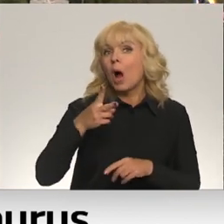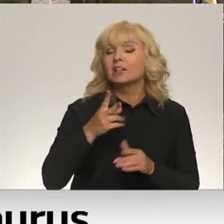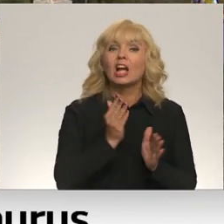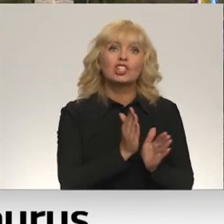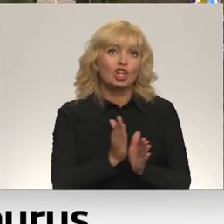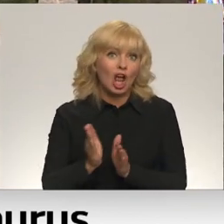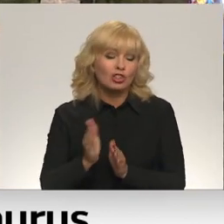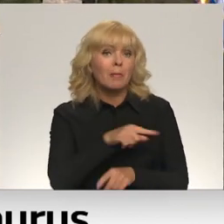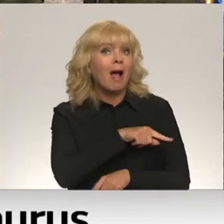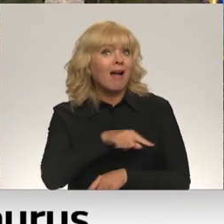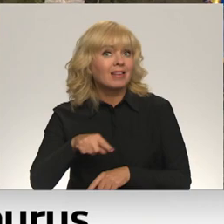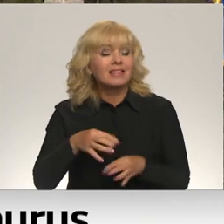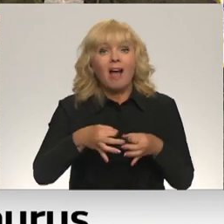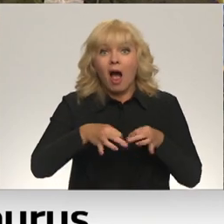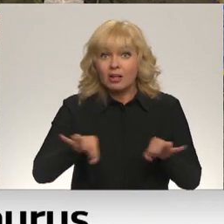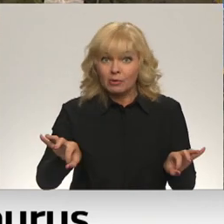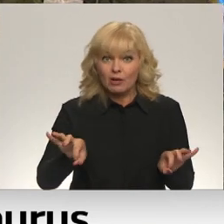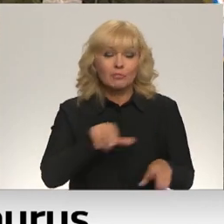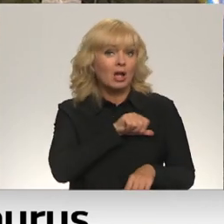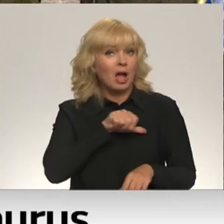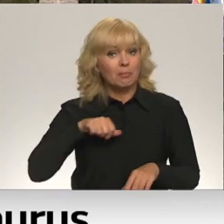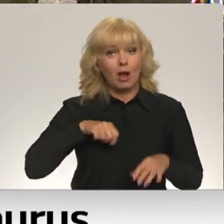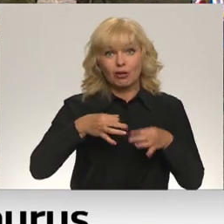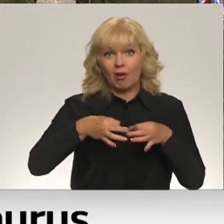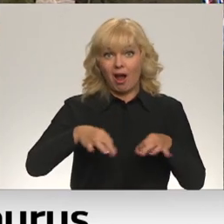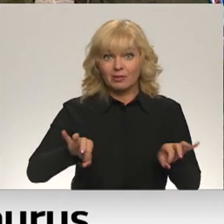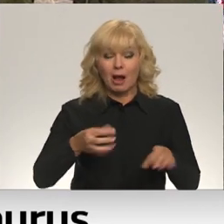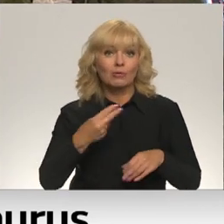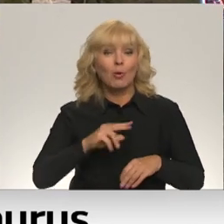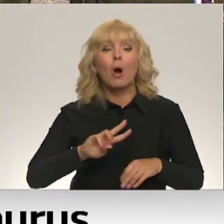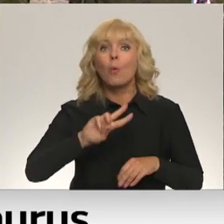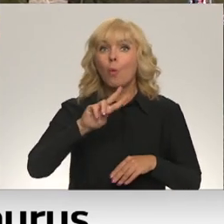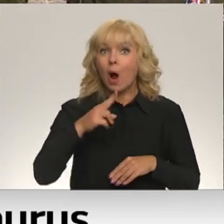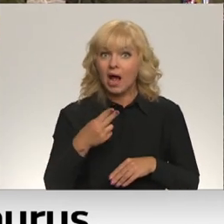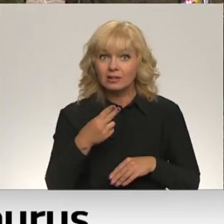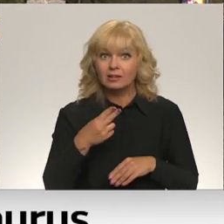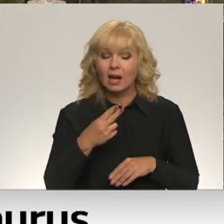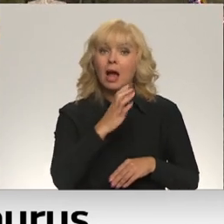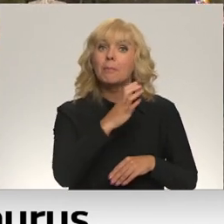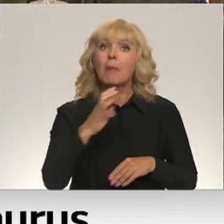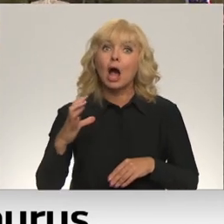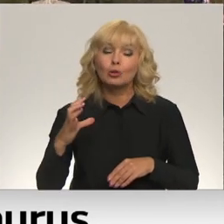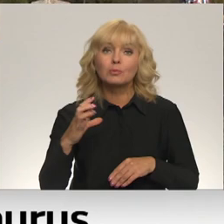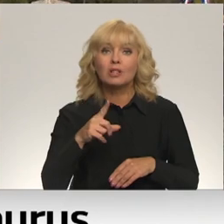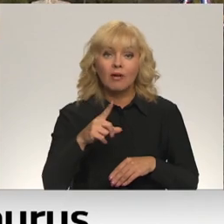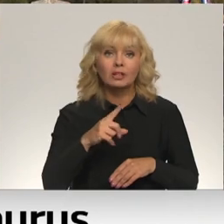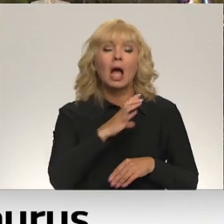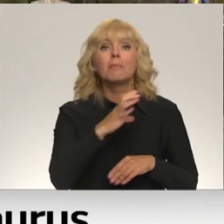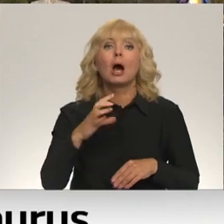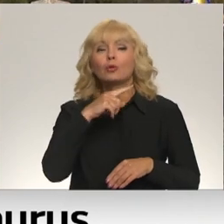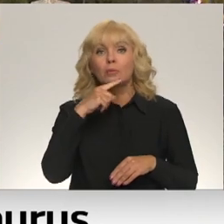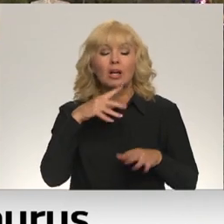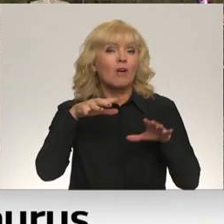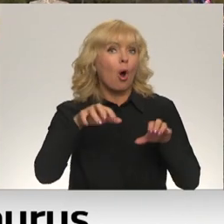Mums līdz atbrīvošanai, kad mēs paši atbrīvojāmies no šī otrā, Padomu Savienības, Padomu Krievijas